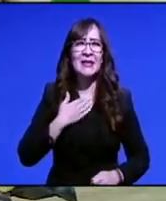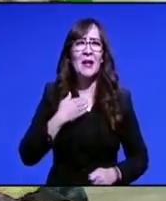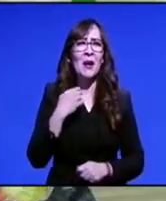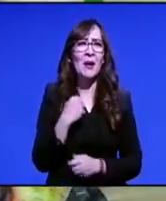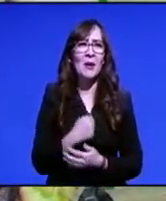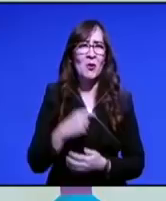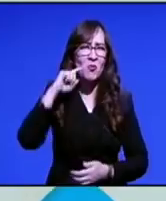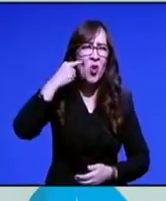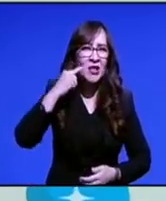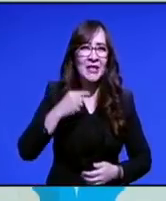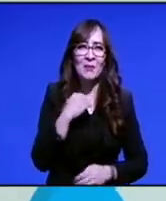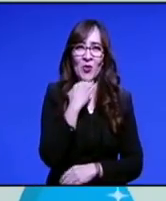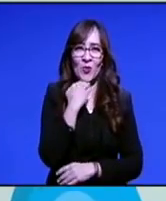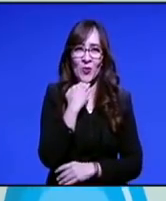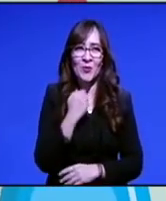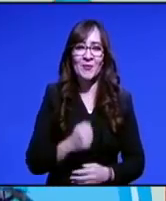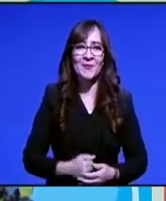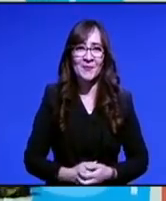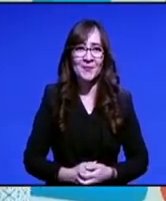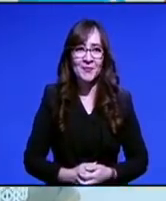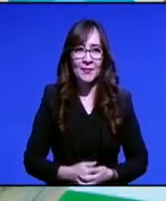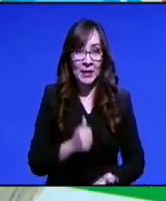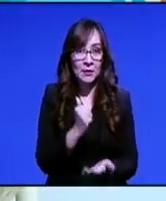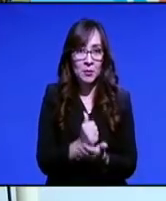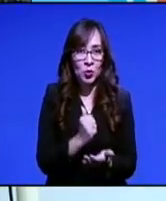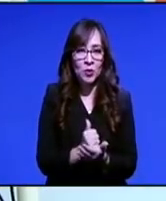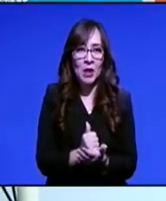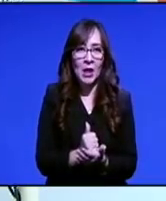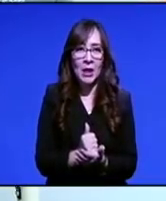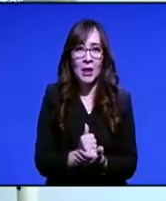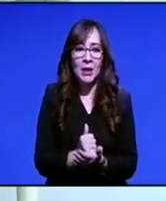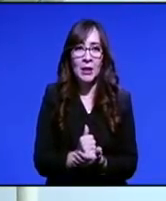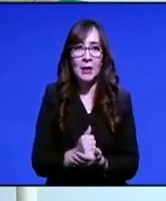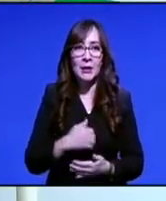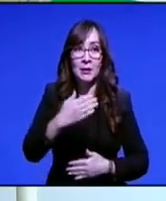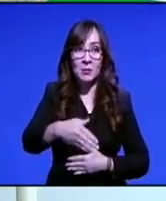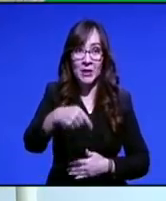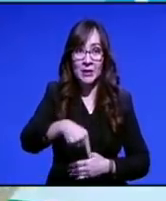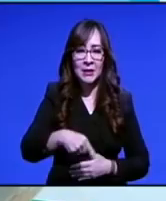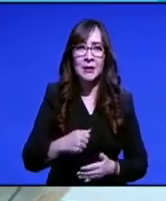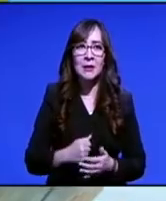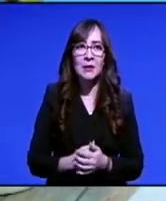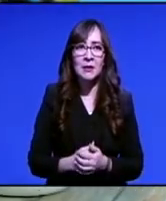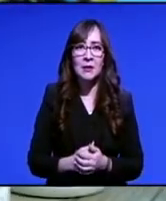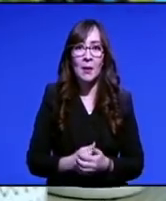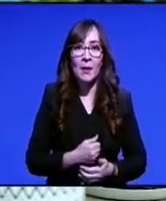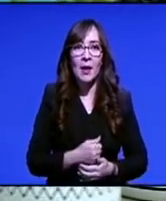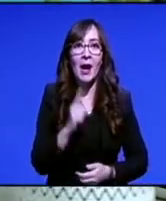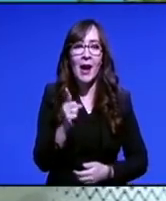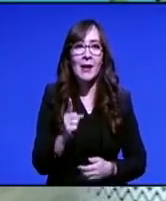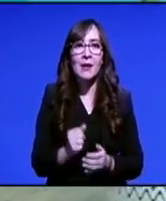ini? Iya, sebenarnya di depan laundry room ini ada wifi loh ini ya. Jadi kamu bisa pakai wifi untuk